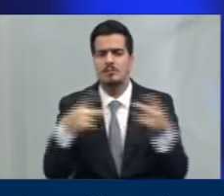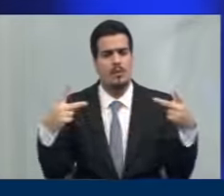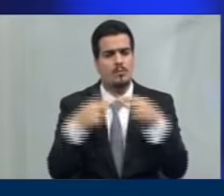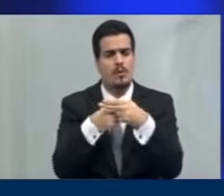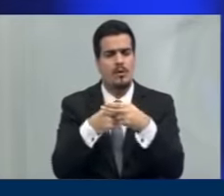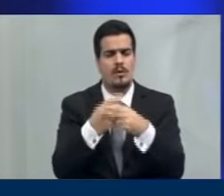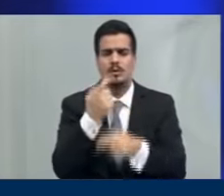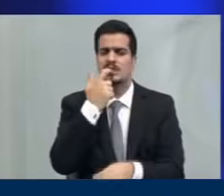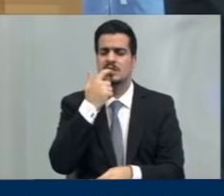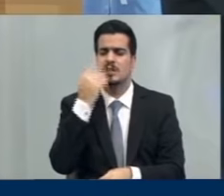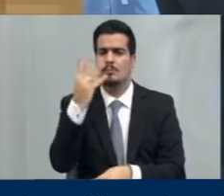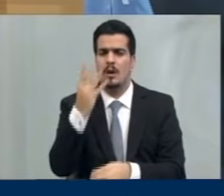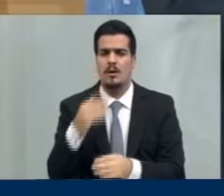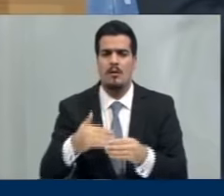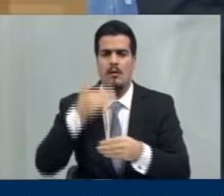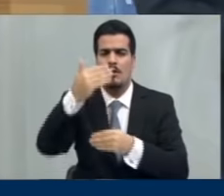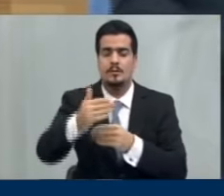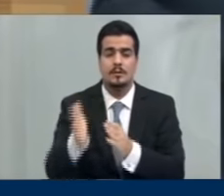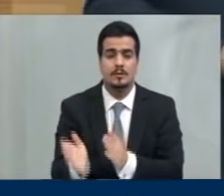القادمة.